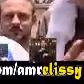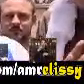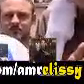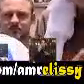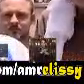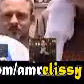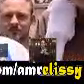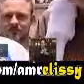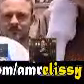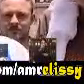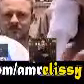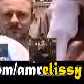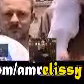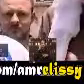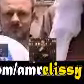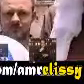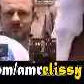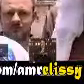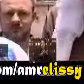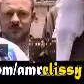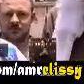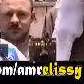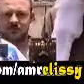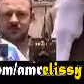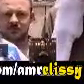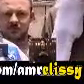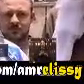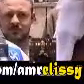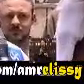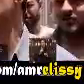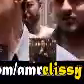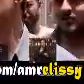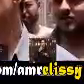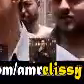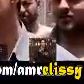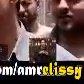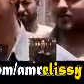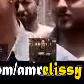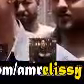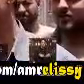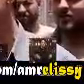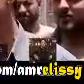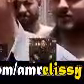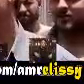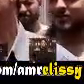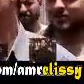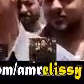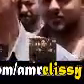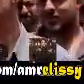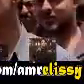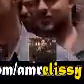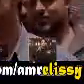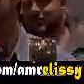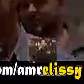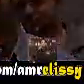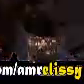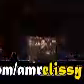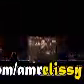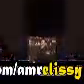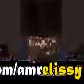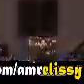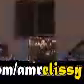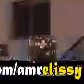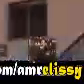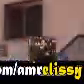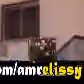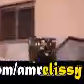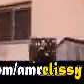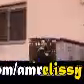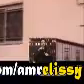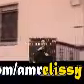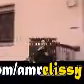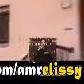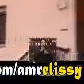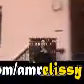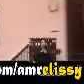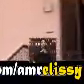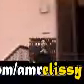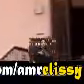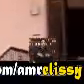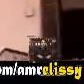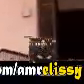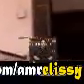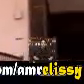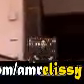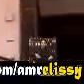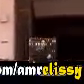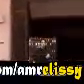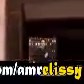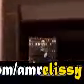من في سبيل الله البلد كلها دلوقتي بتعاني من هذه القضيه. نسبه الفشل الكلوي اكثر من 50% في القريه، وفي غسيل على